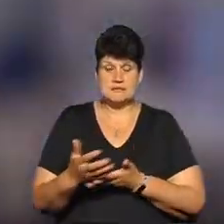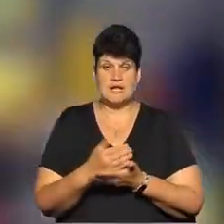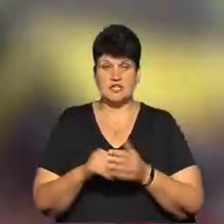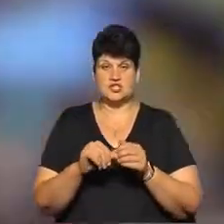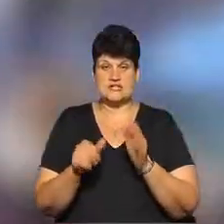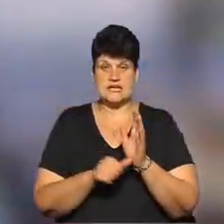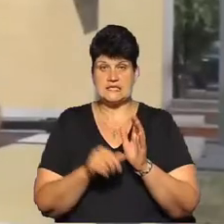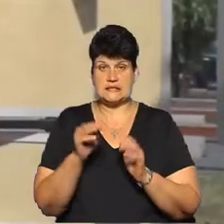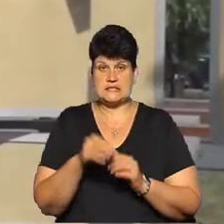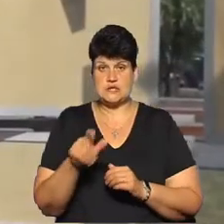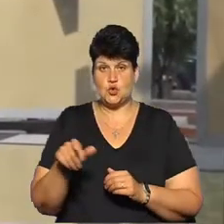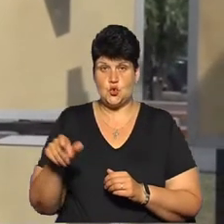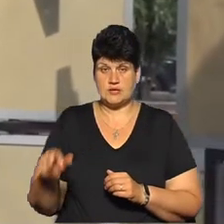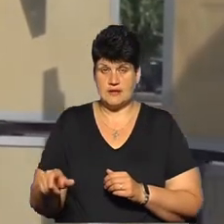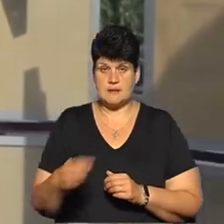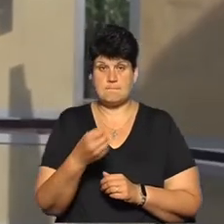людей, каже Юрій.